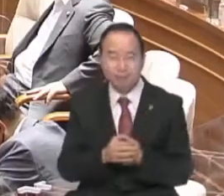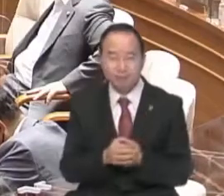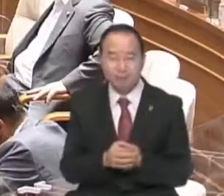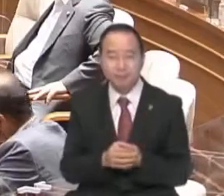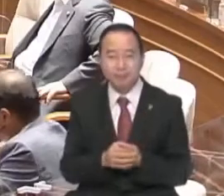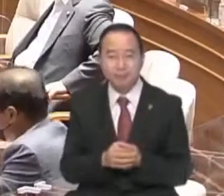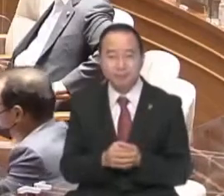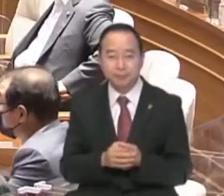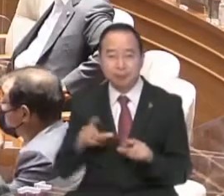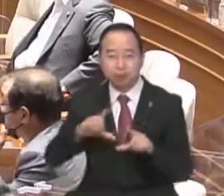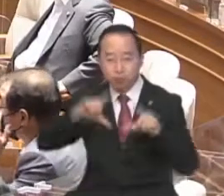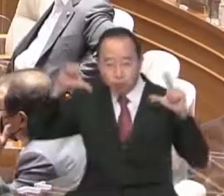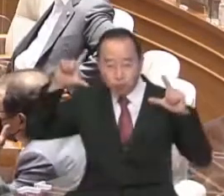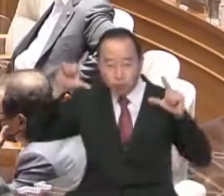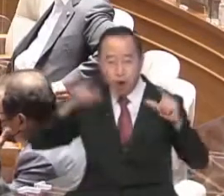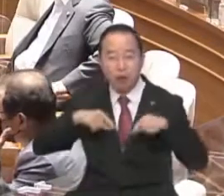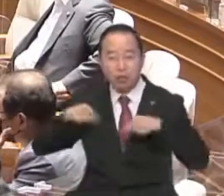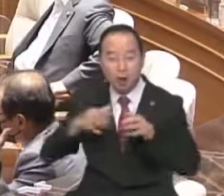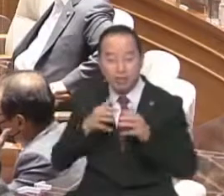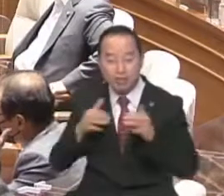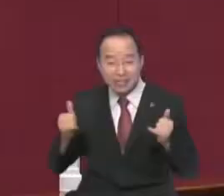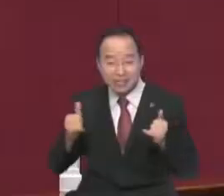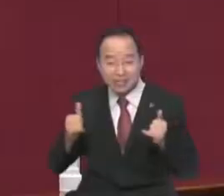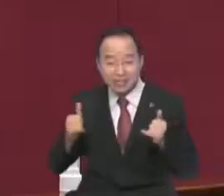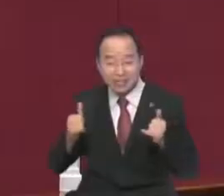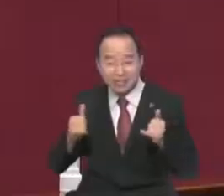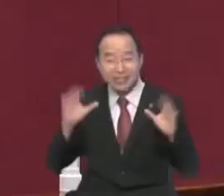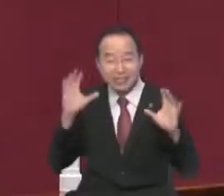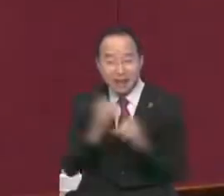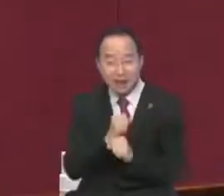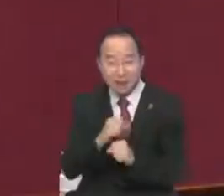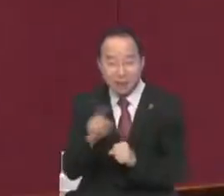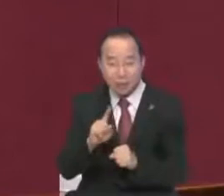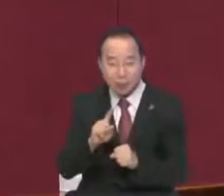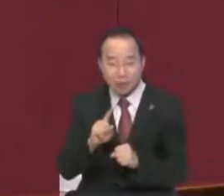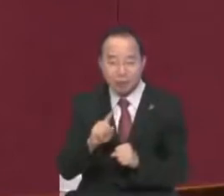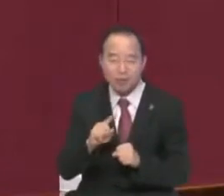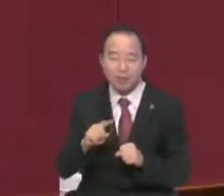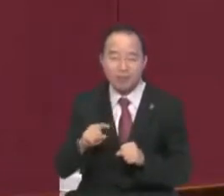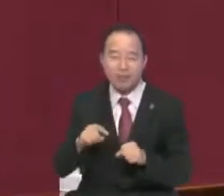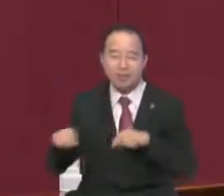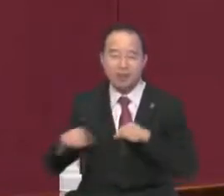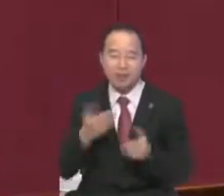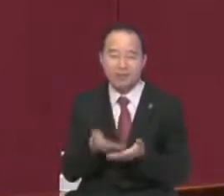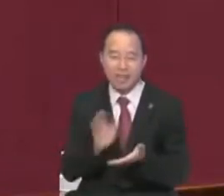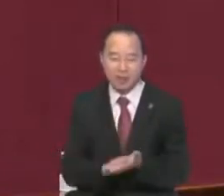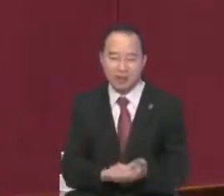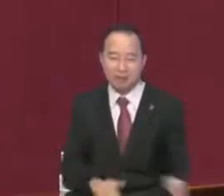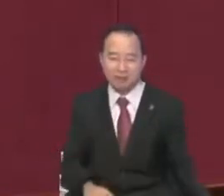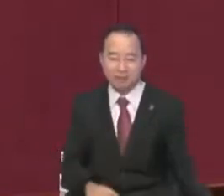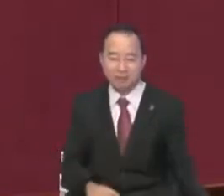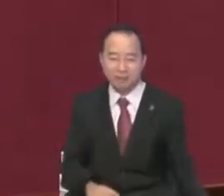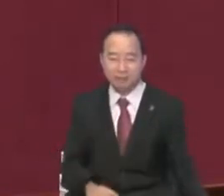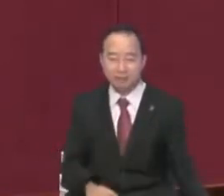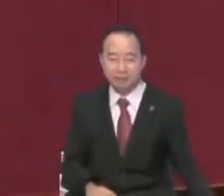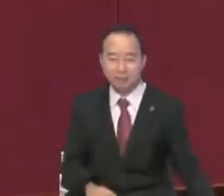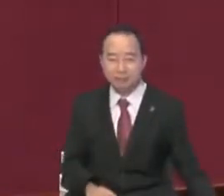메뉴가 사라졌습니다. 다름 아닌 정치개혁입니다. 틀에 박힌 주장은 물론